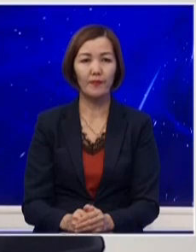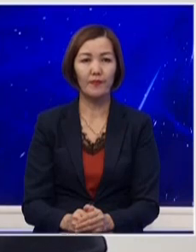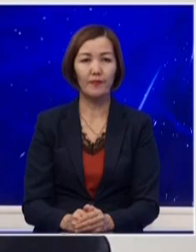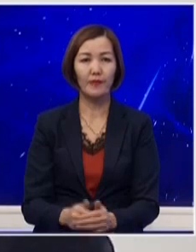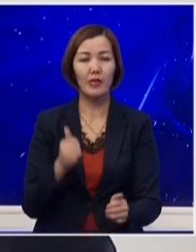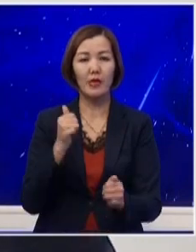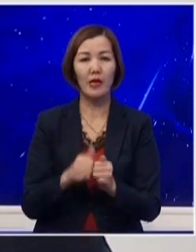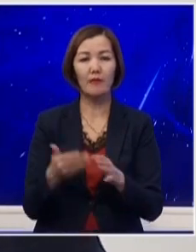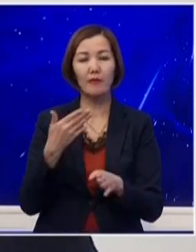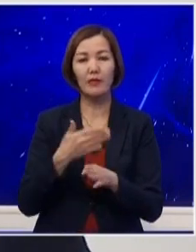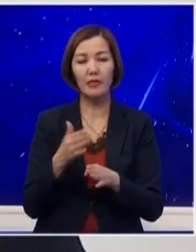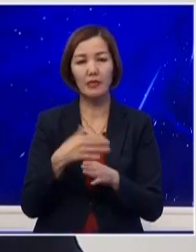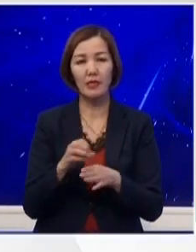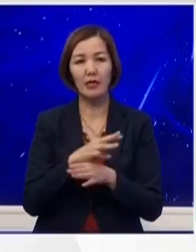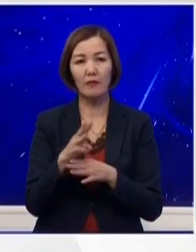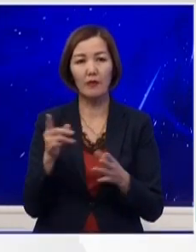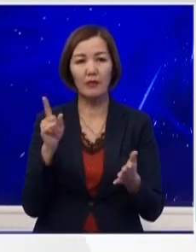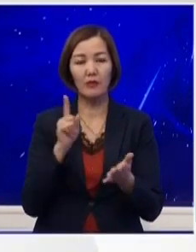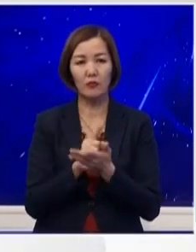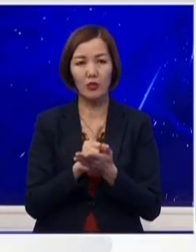Әрбір несие кепілмен қамтамасыз етілуі шарт.